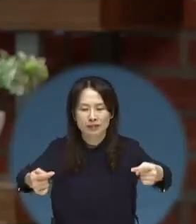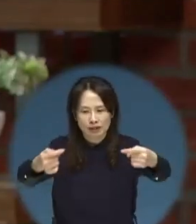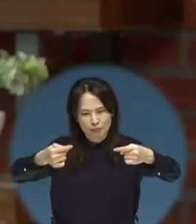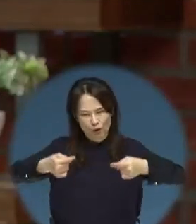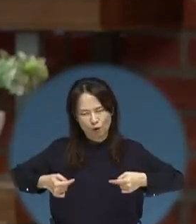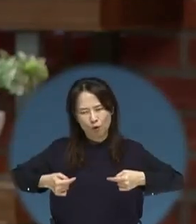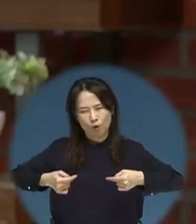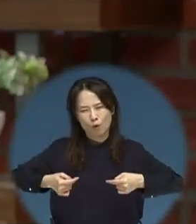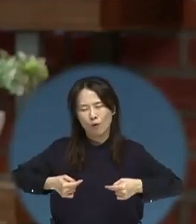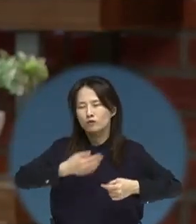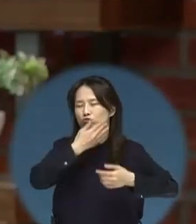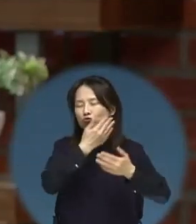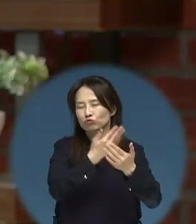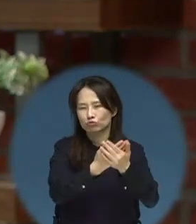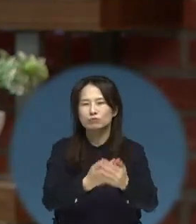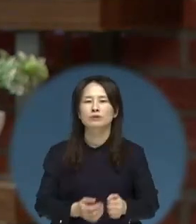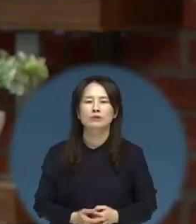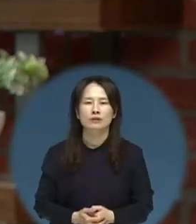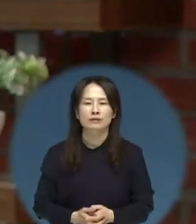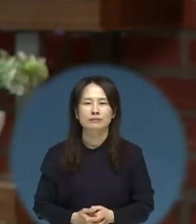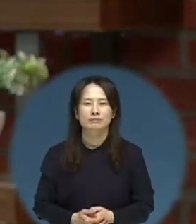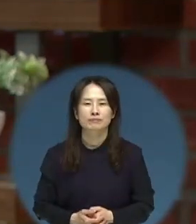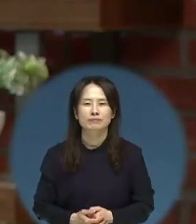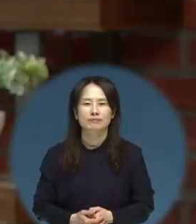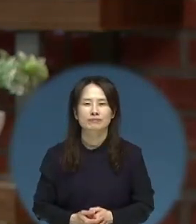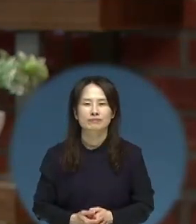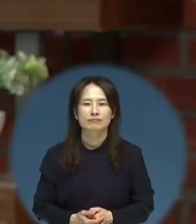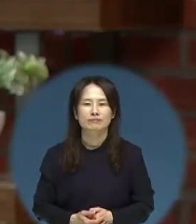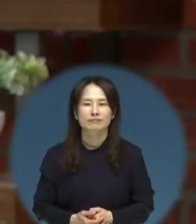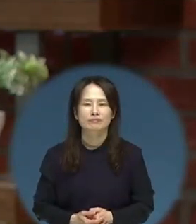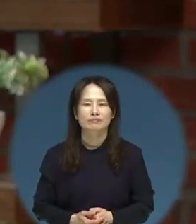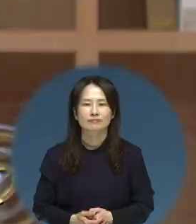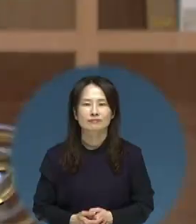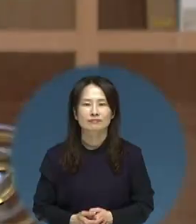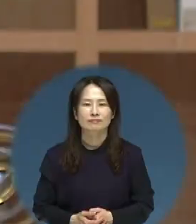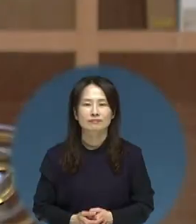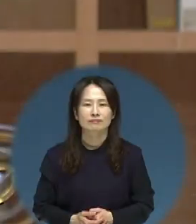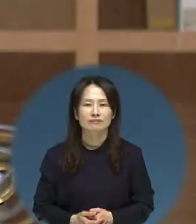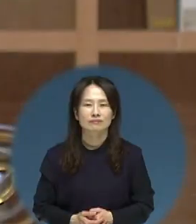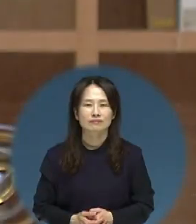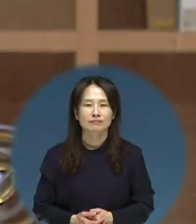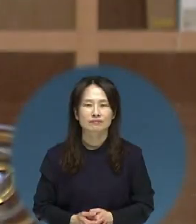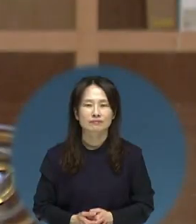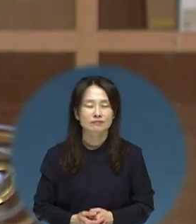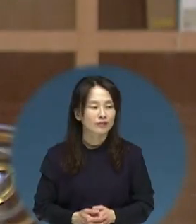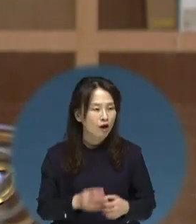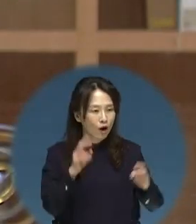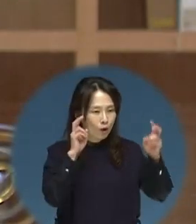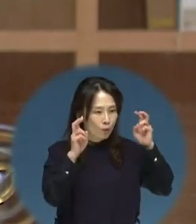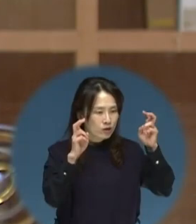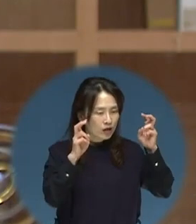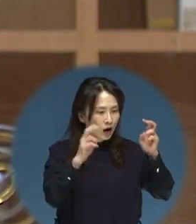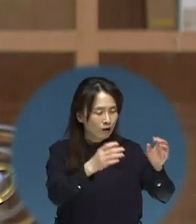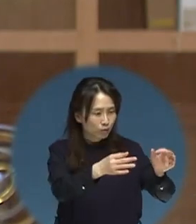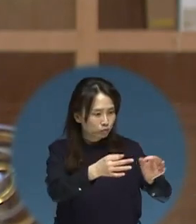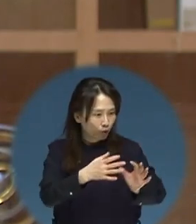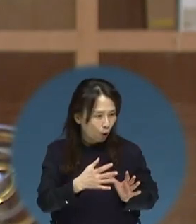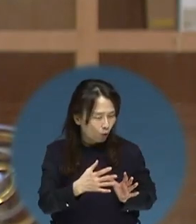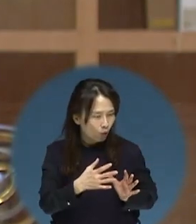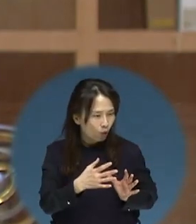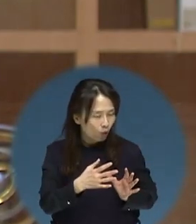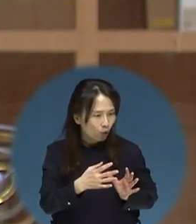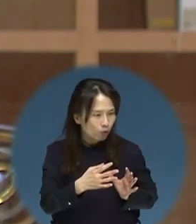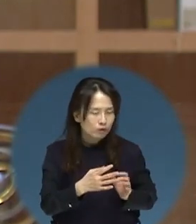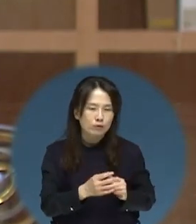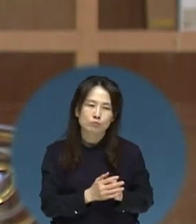작은 마음들이 소액 다수? 네. 소액 그 다수가 원치. 좋습니다. 네. 뭐 기업체로부터 후원을 받는다든지